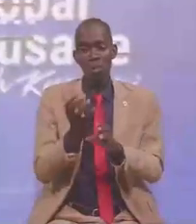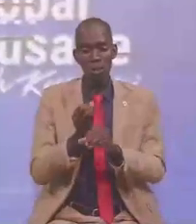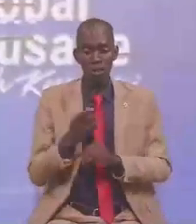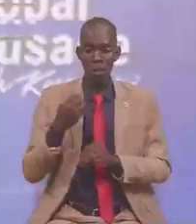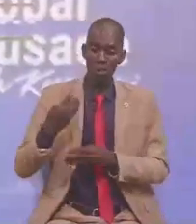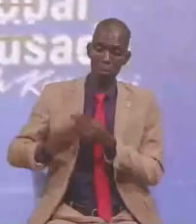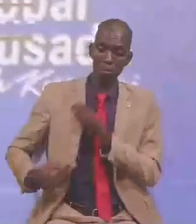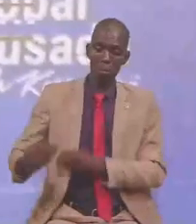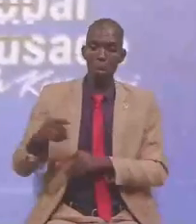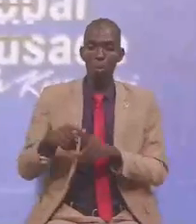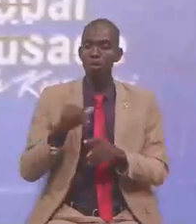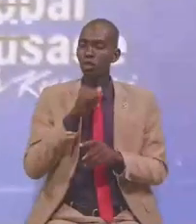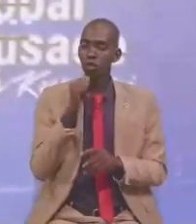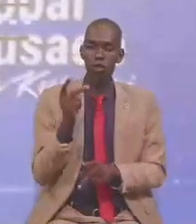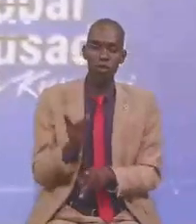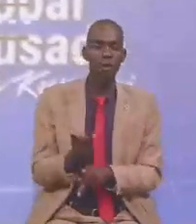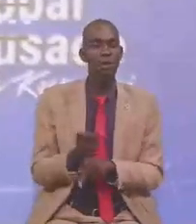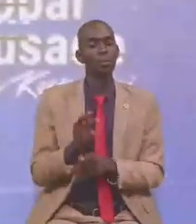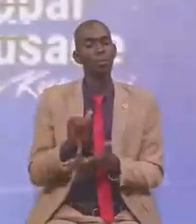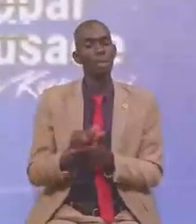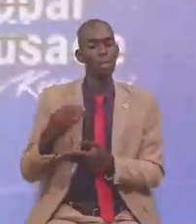avoir le droit d'aînesse et ne pas